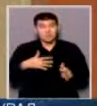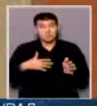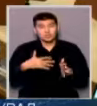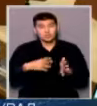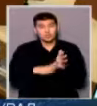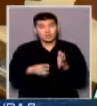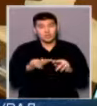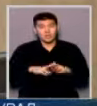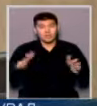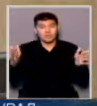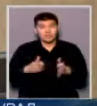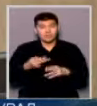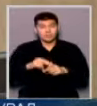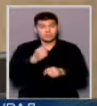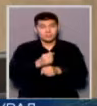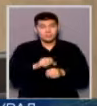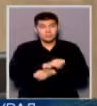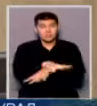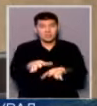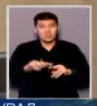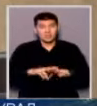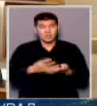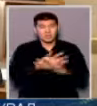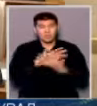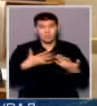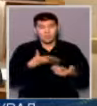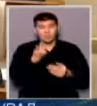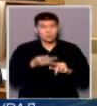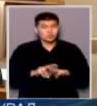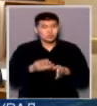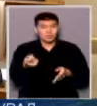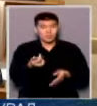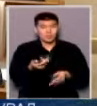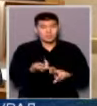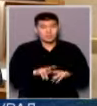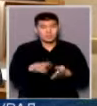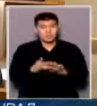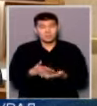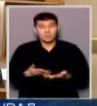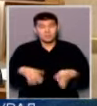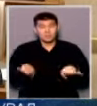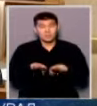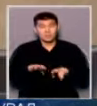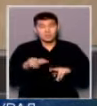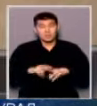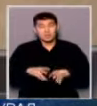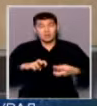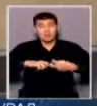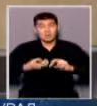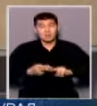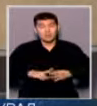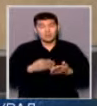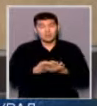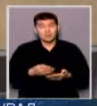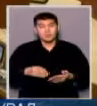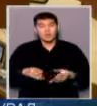что привело к сокращению воспроизводства сетровых как в реке Урал, так и в Каспийском море. Вместе с Дюйсюнбаем Тургановым проблемы подняли